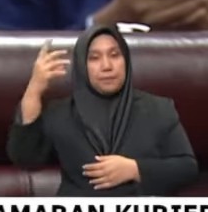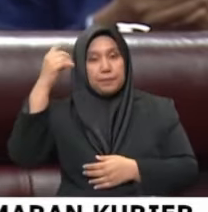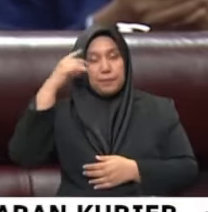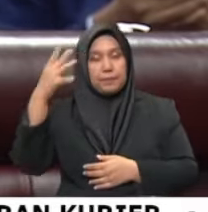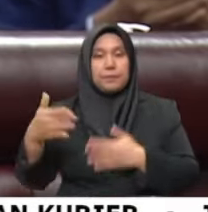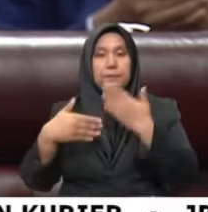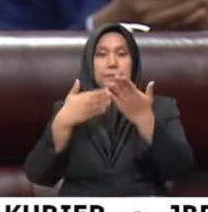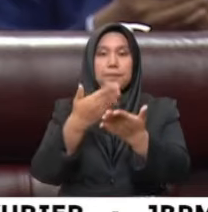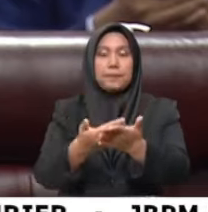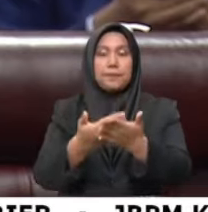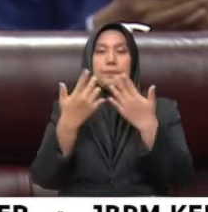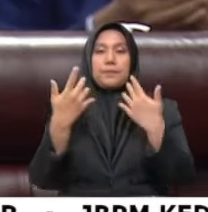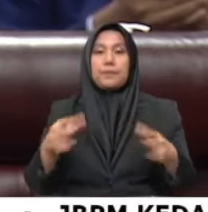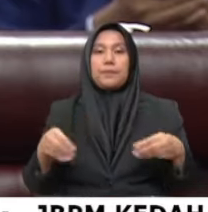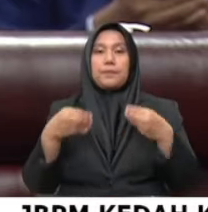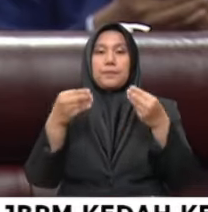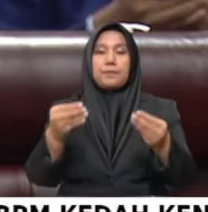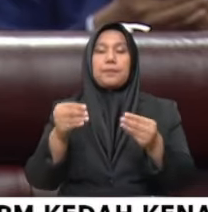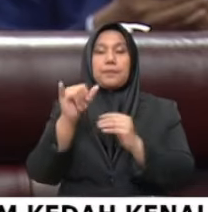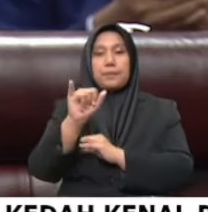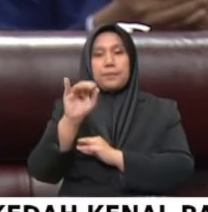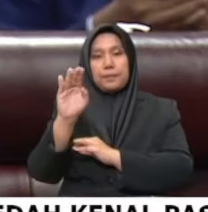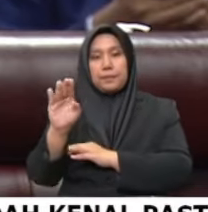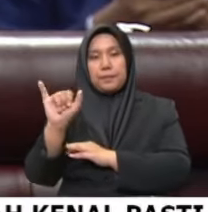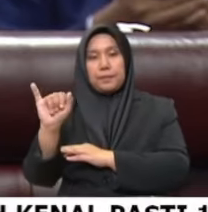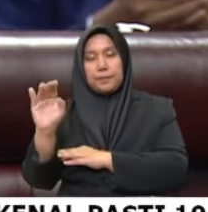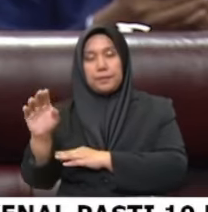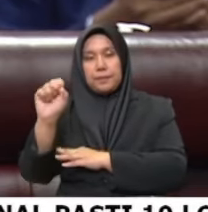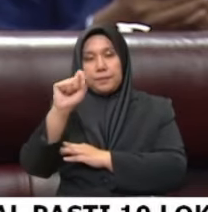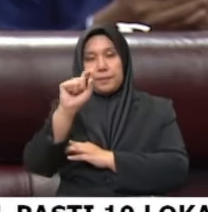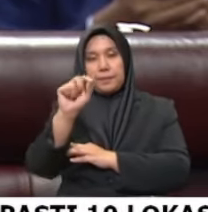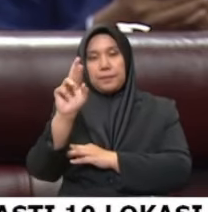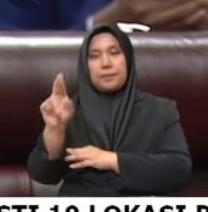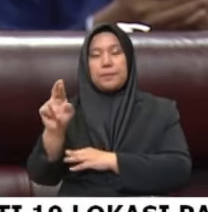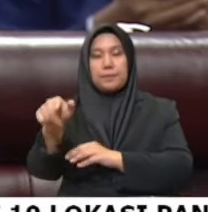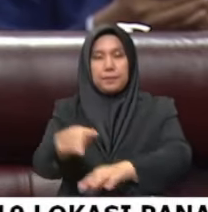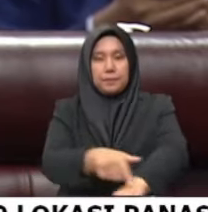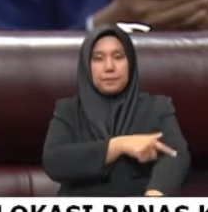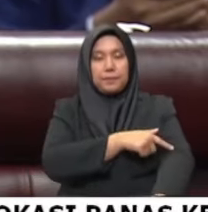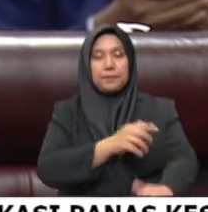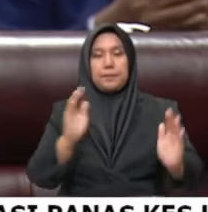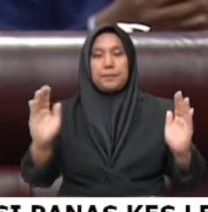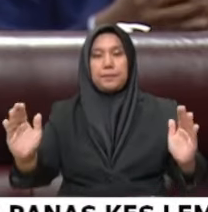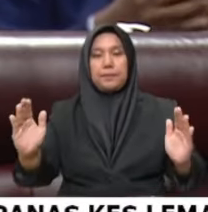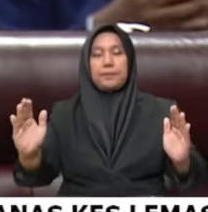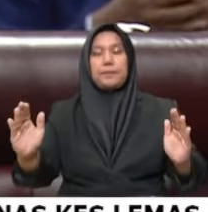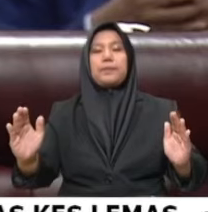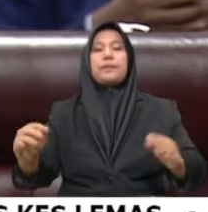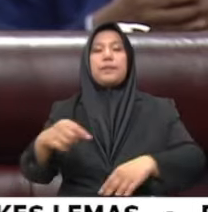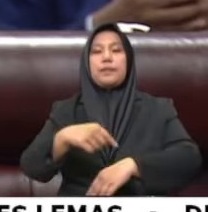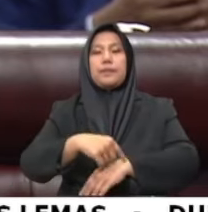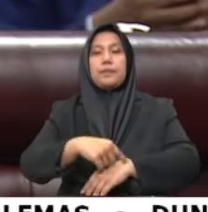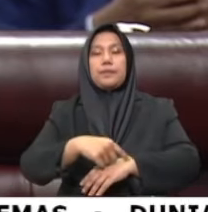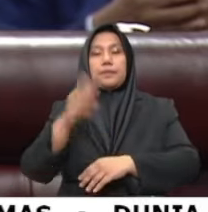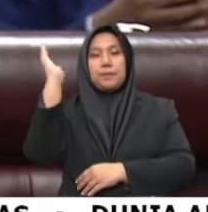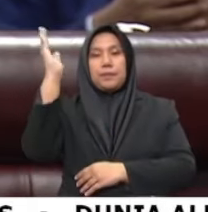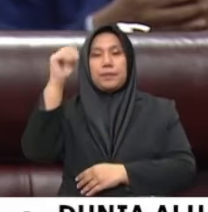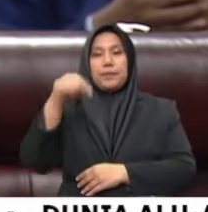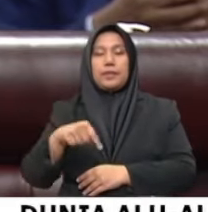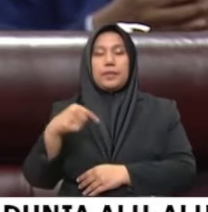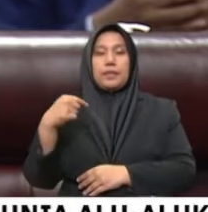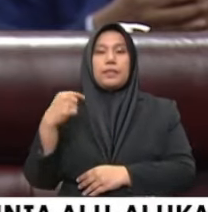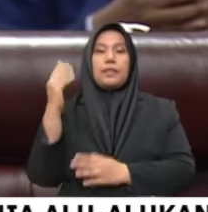dan cadangan-cadangan yang telah diberikan oleh Yang Berhormat Senator sepanjang tempoh perbahasan ini. Saya berharap kita